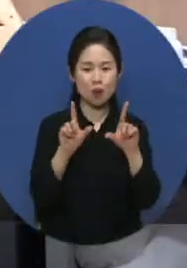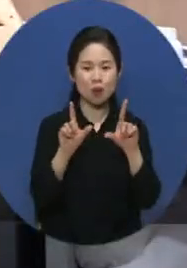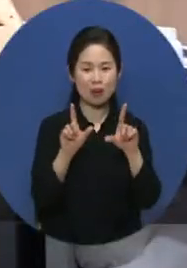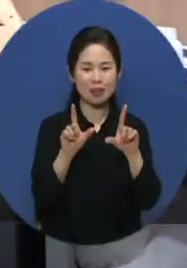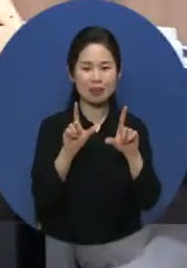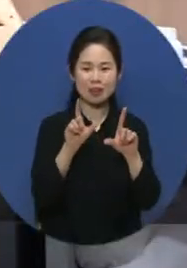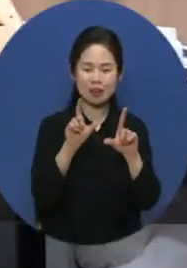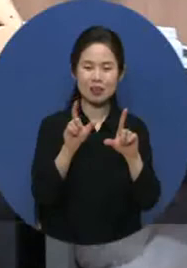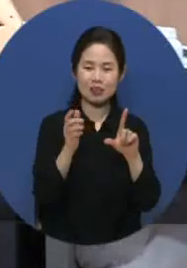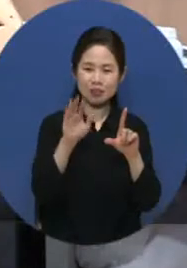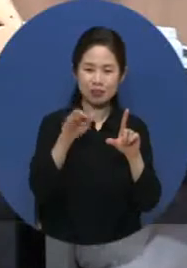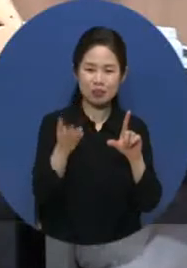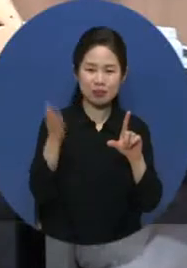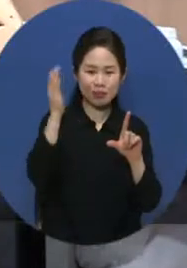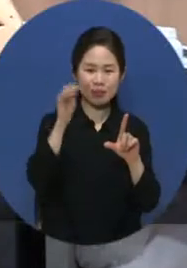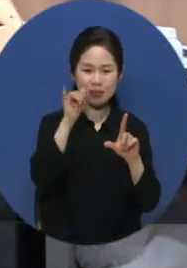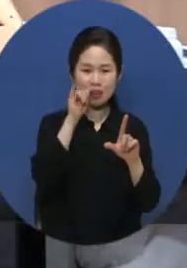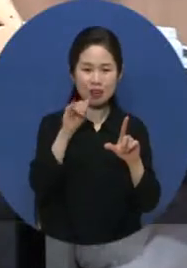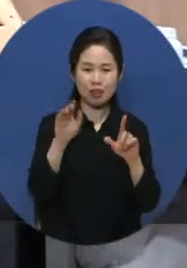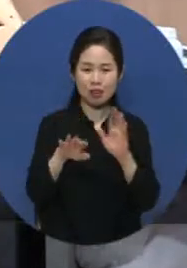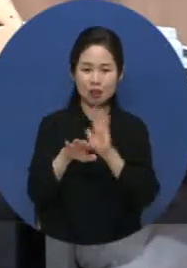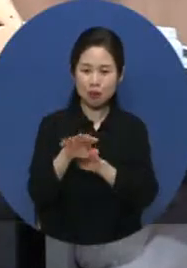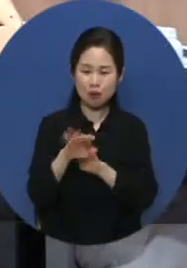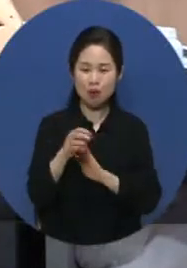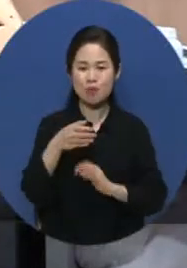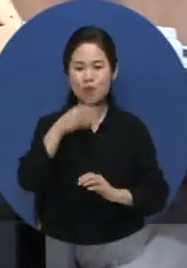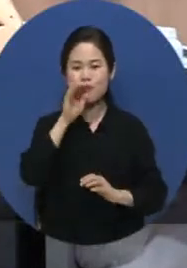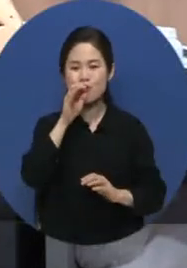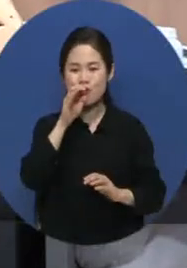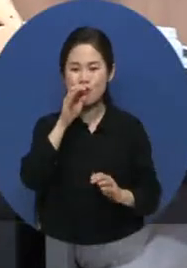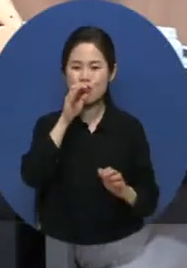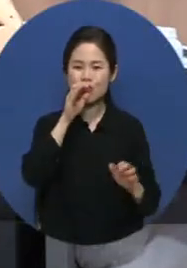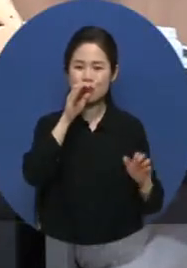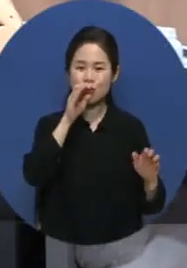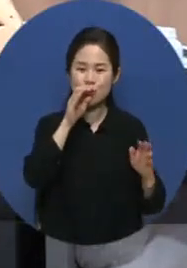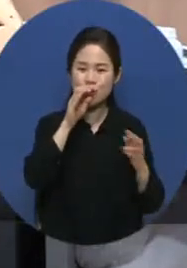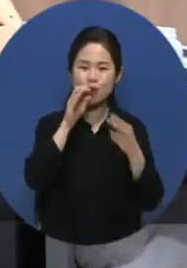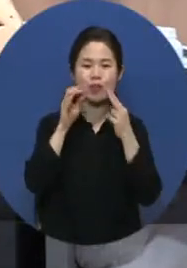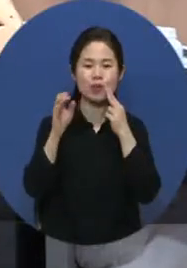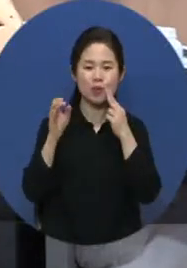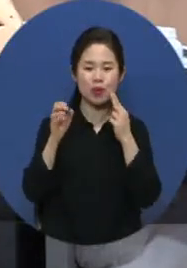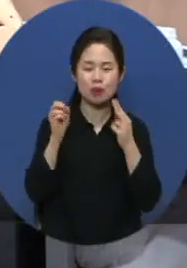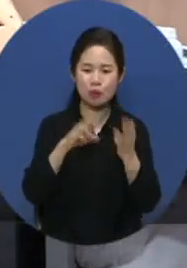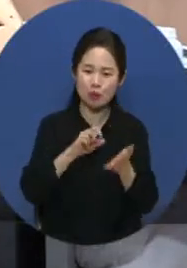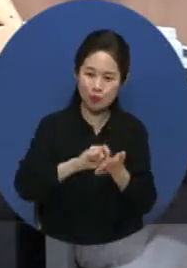손으로는 커피 먹고 한 손은 물 담배 피고 글씨도 쓰고, 예, 여러 가지 활동이 가능하고 뭐